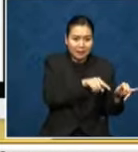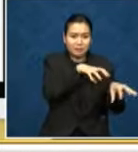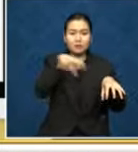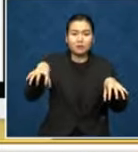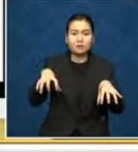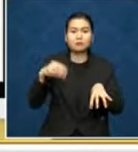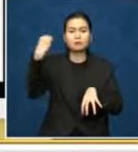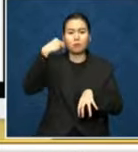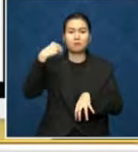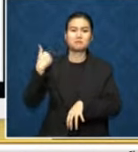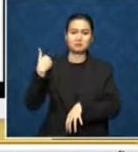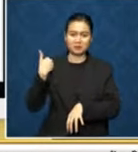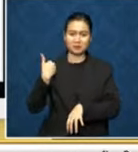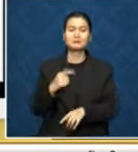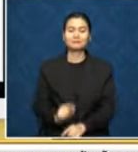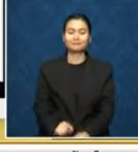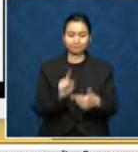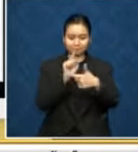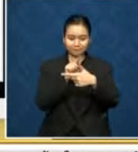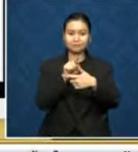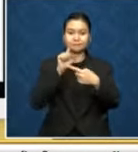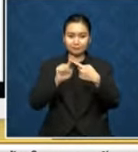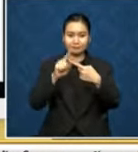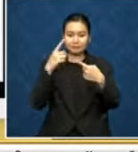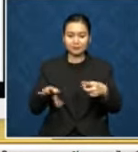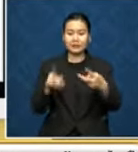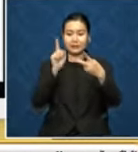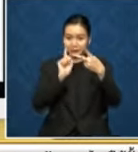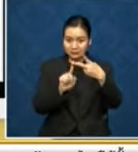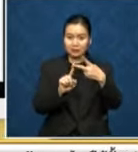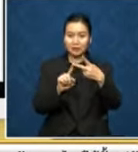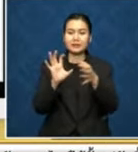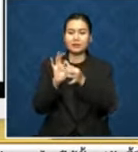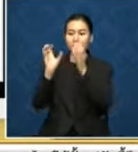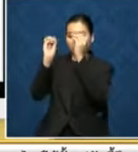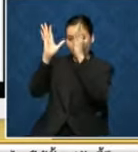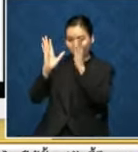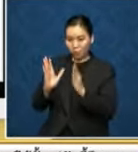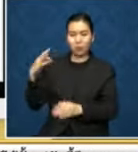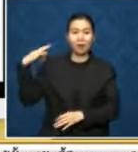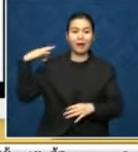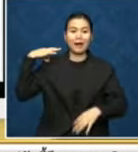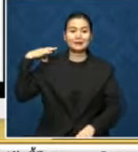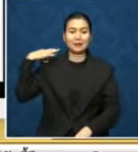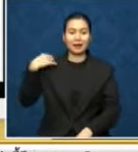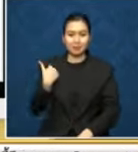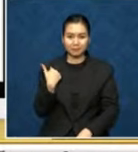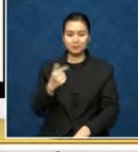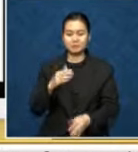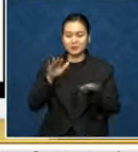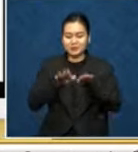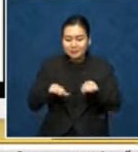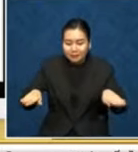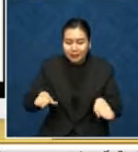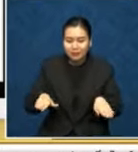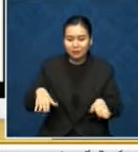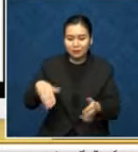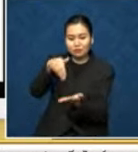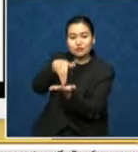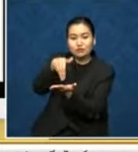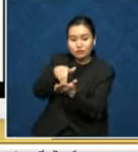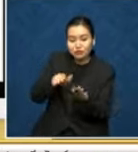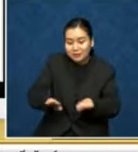งที่เดิมครับนี่คือเรื่องที่1 นะครับเรื่องที่2ครับเป็นเรื่องของคุณครูอาสานะครับคุณครูเด็กเล็กครับเรามีเรื่องของศูนย์เด็กเล็กประ